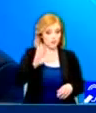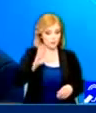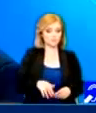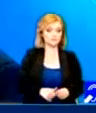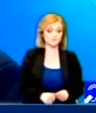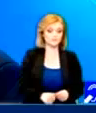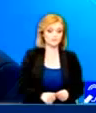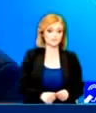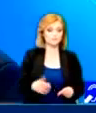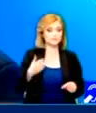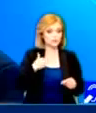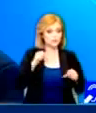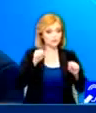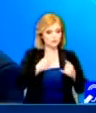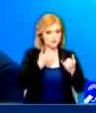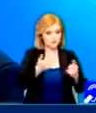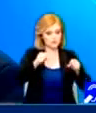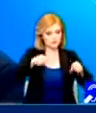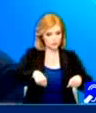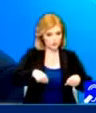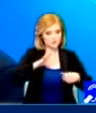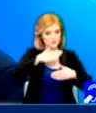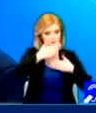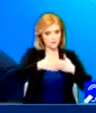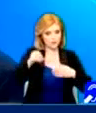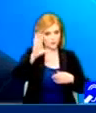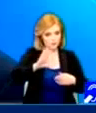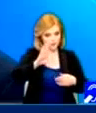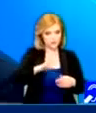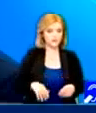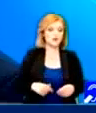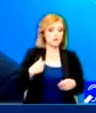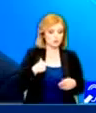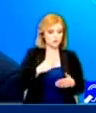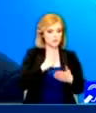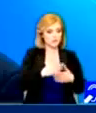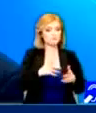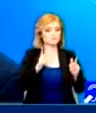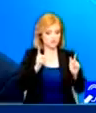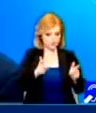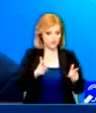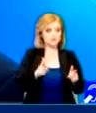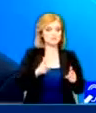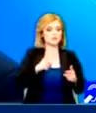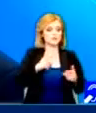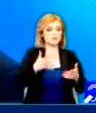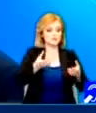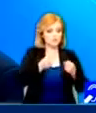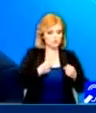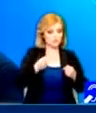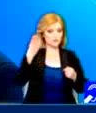perspectivă de aderare Republicii Moldova și spunem cu subiect și predicat că suntem dispuși să acceptăm Republica Moldova în